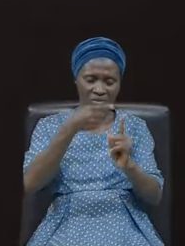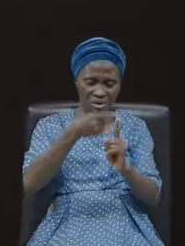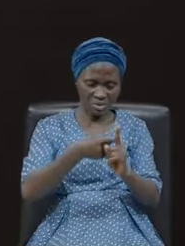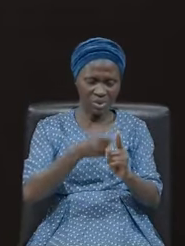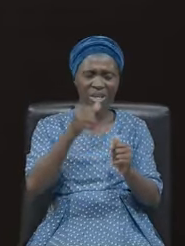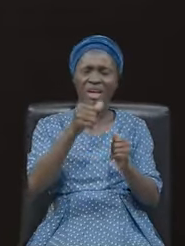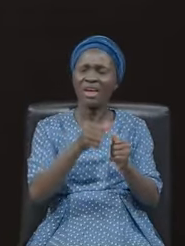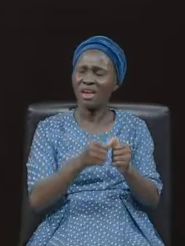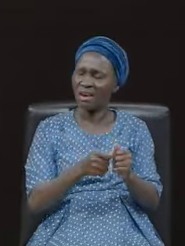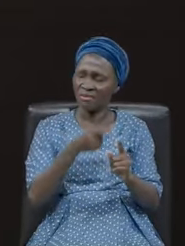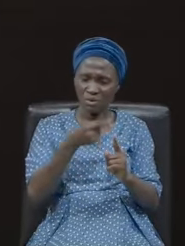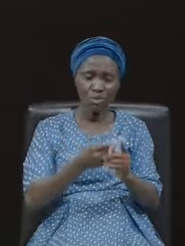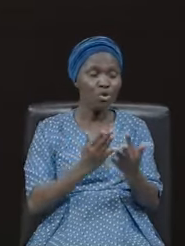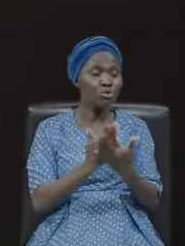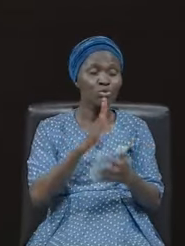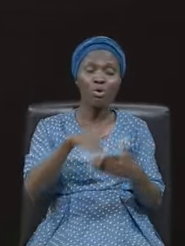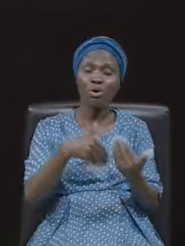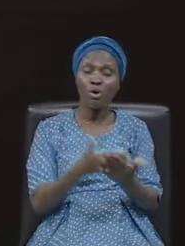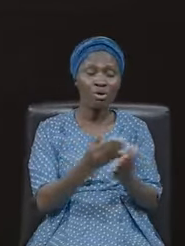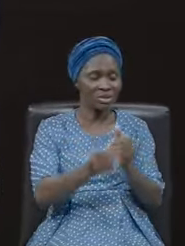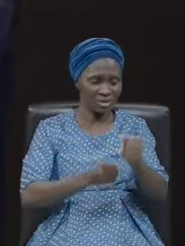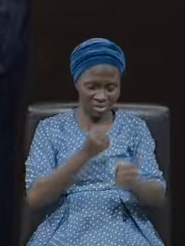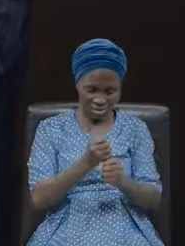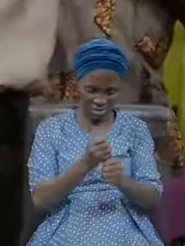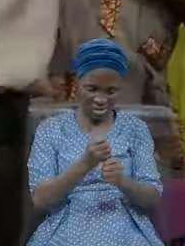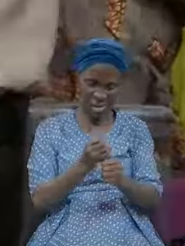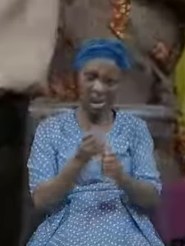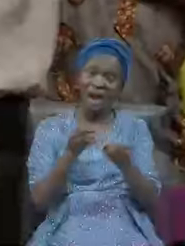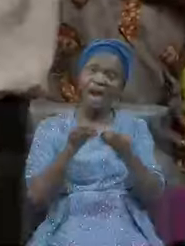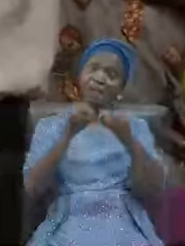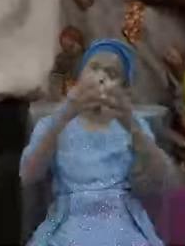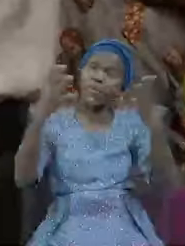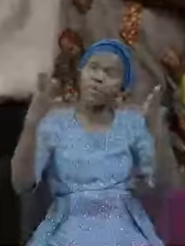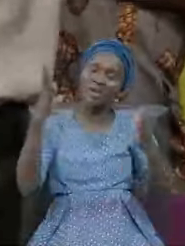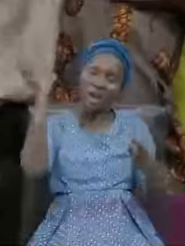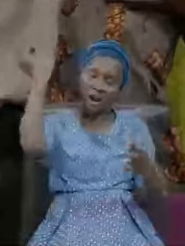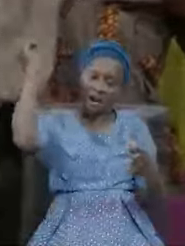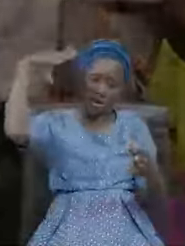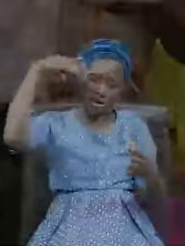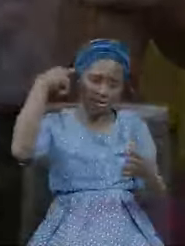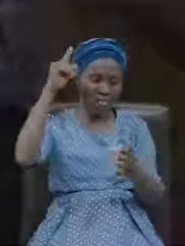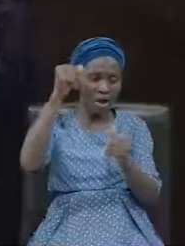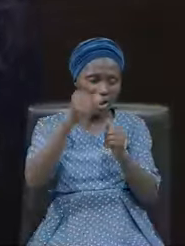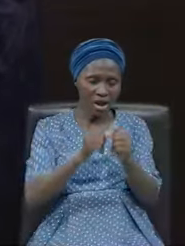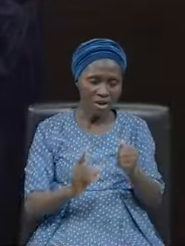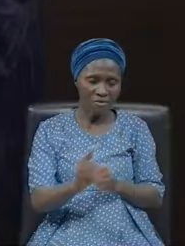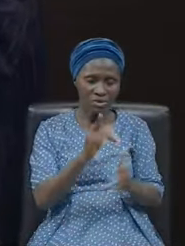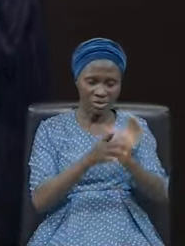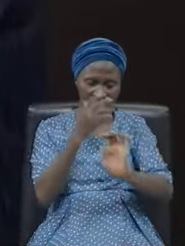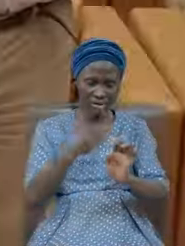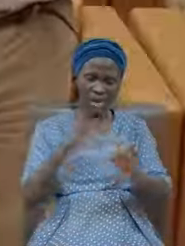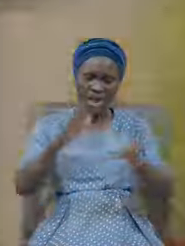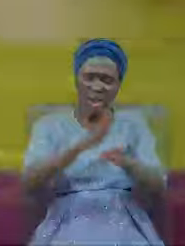mois tout au long de l'année qu'il ait une grâce abondante pour tout le monde la grâce suffisante pour tout